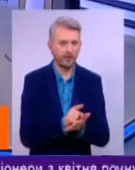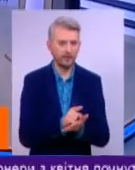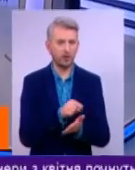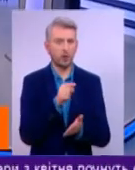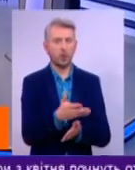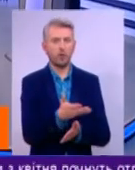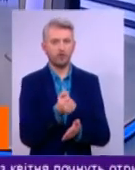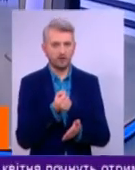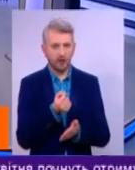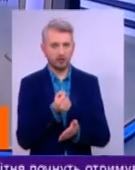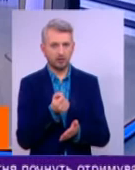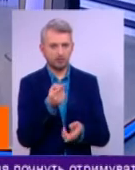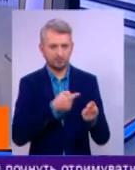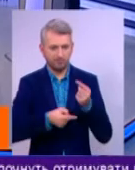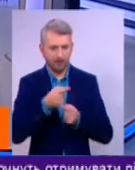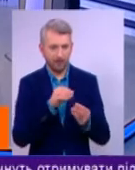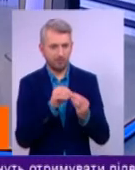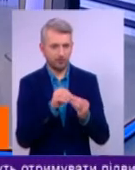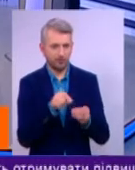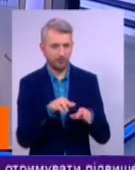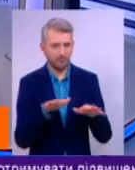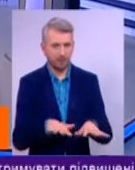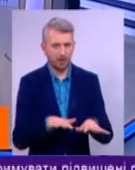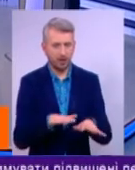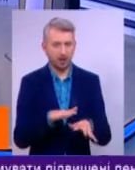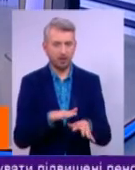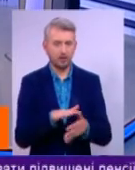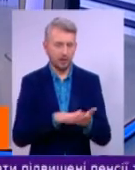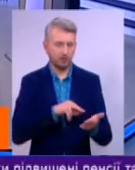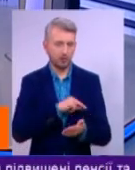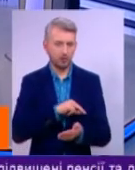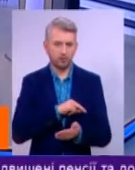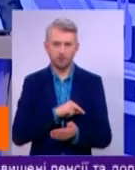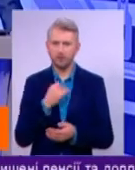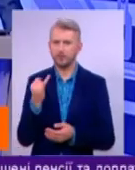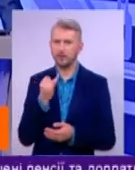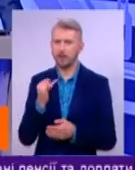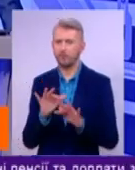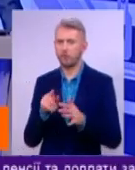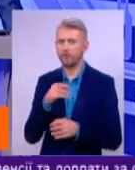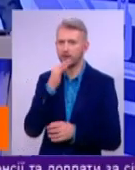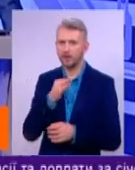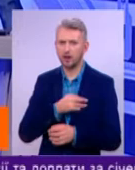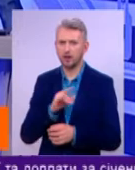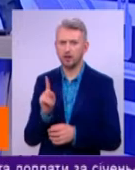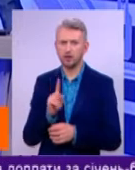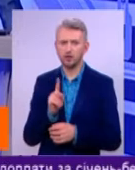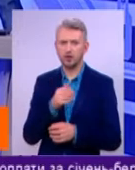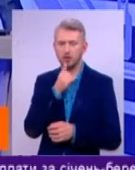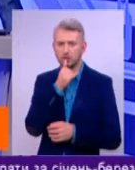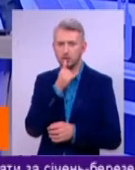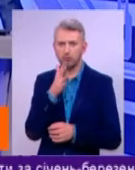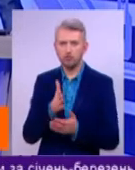його взяти на те ж місце, подальше працювати. Ну, свій цікавий момент, сказали, що не